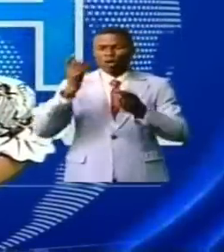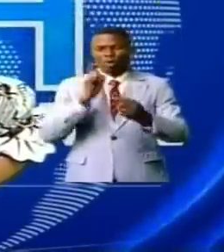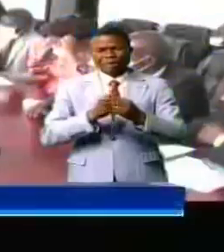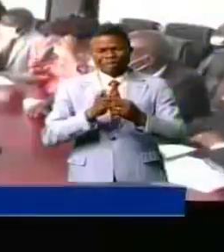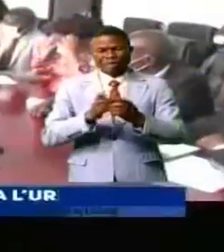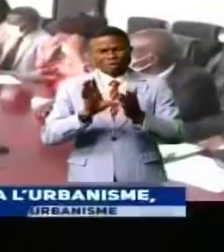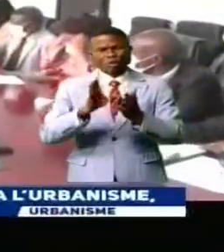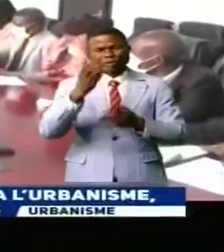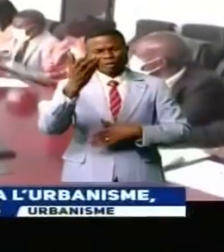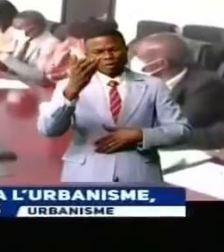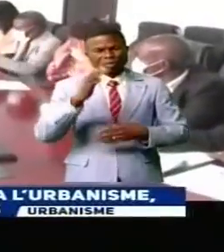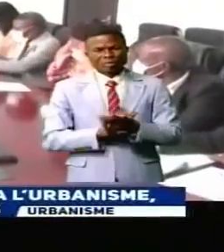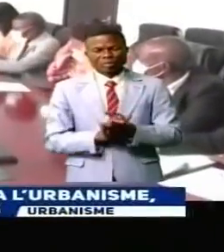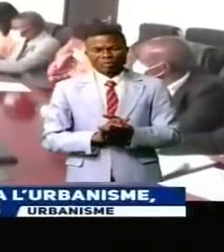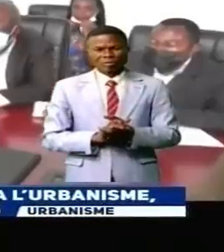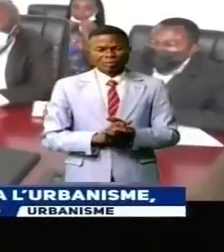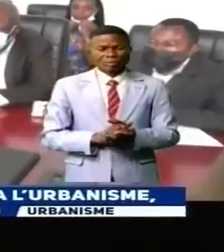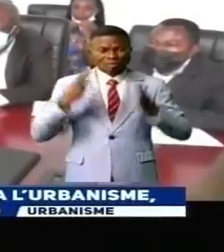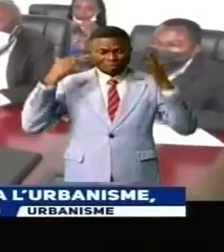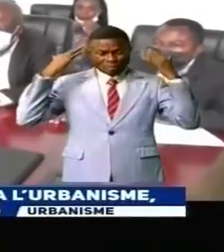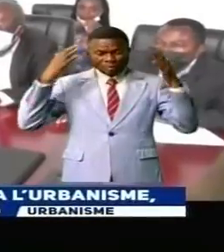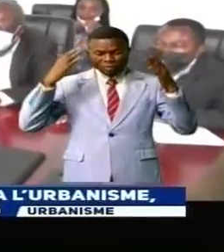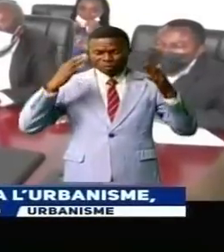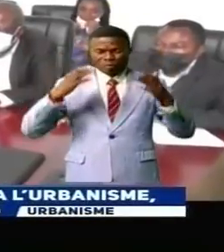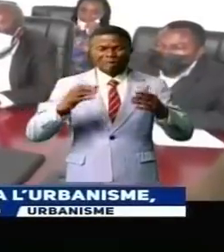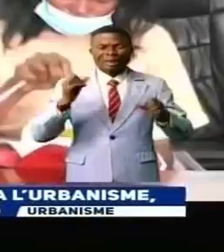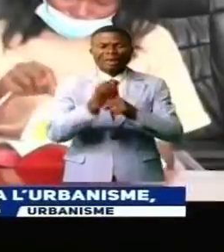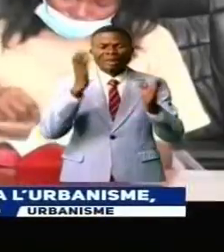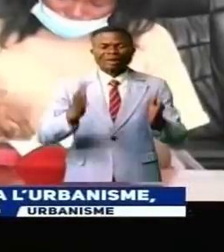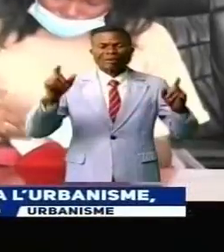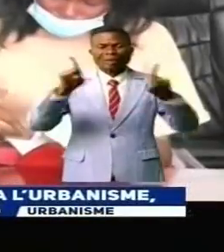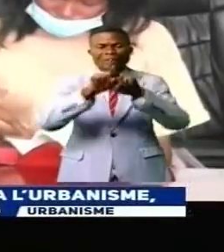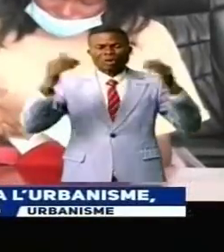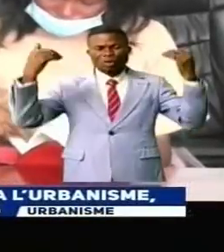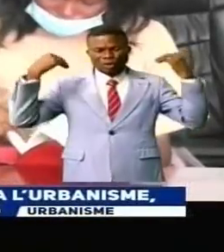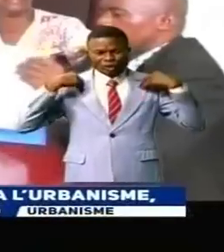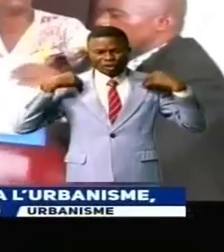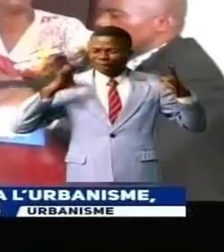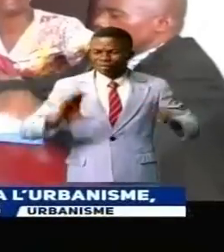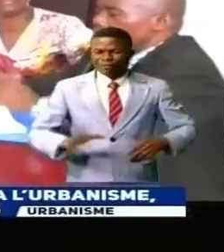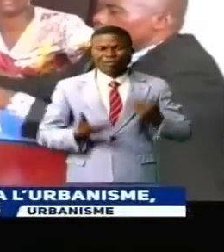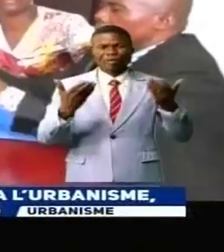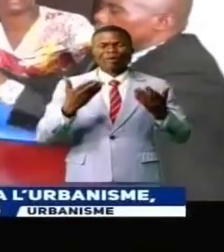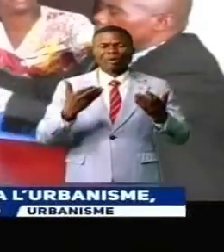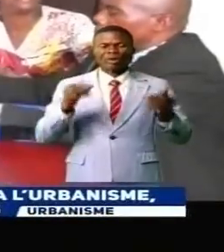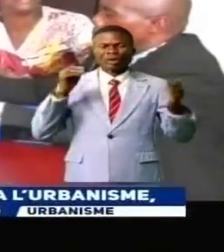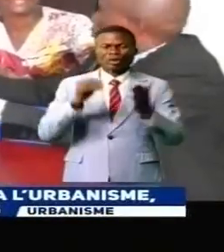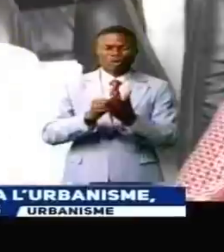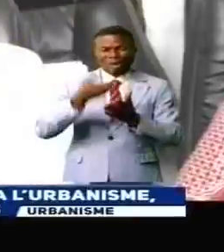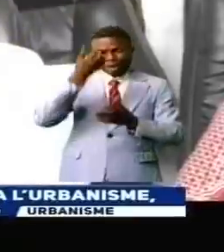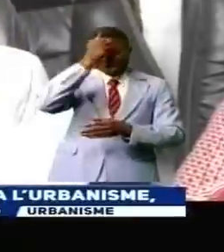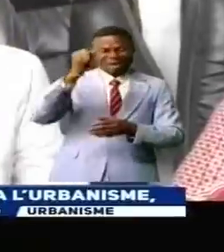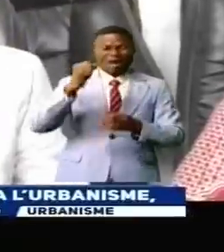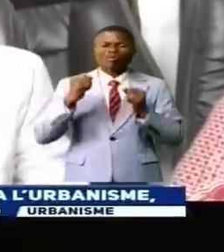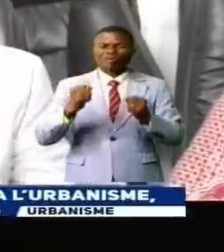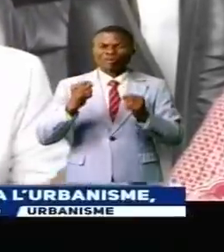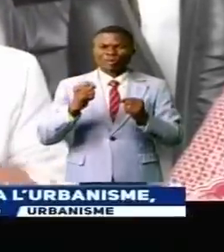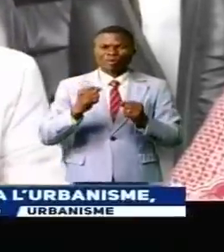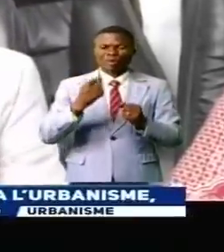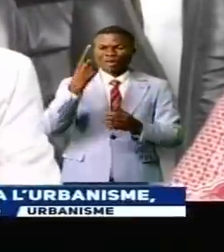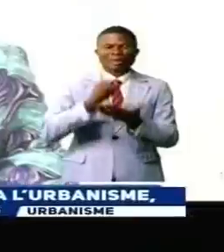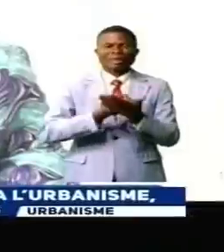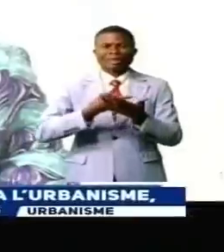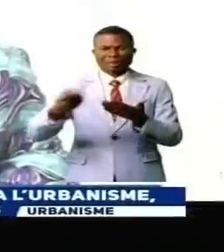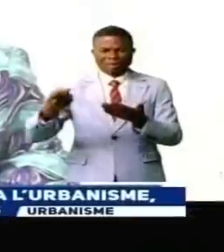Kabamba. Les rumeurs ont suscité la colère des agents et cadres de l'urbanisme et habitat, les amenant jusqu'à une grève sèche de près d'une